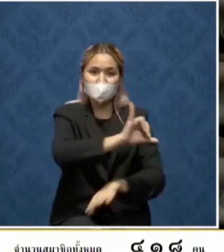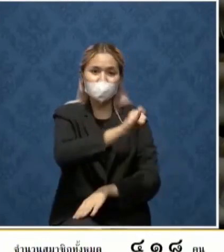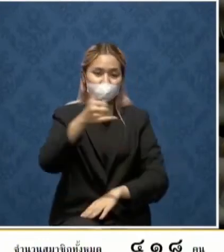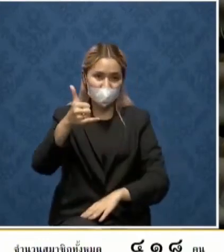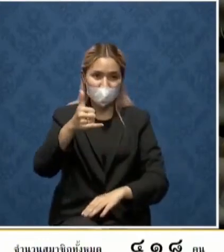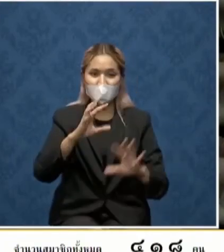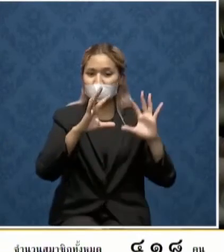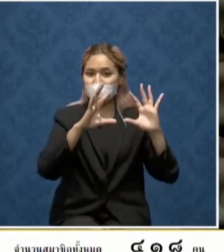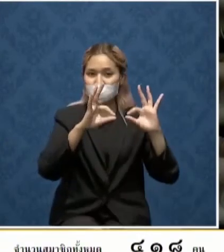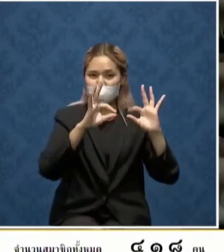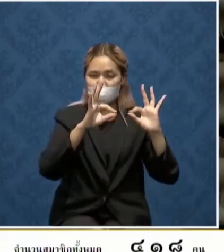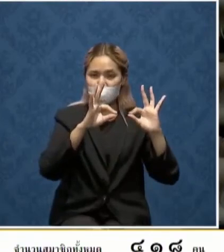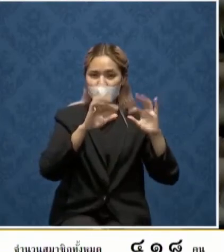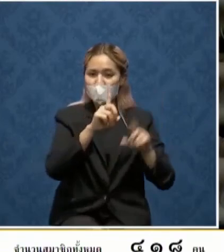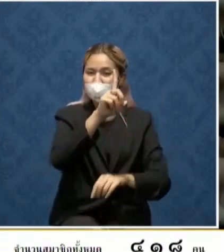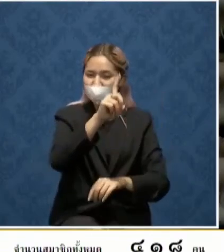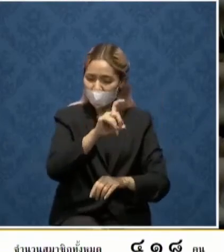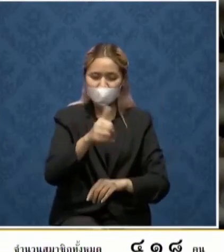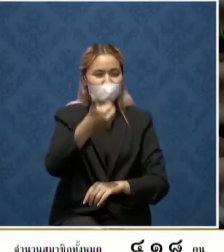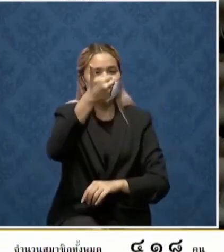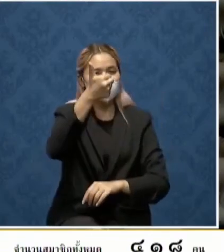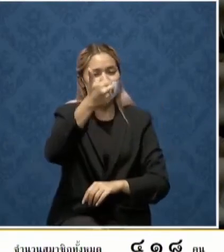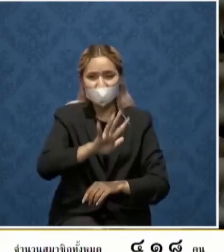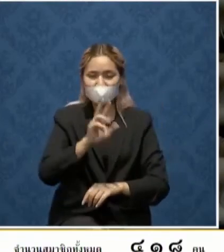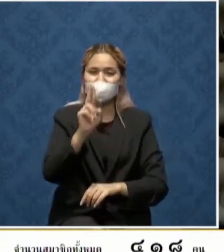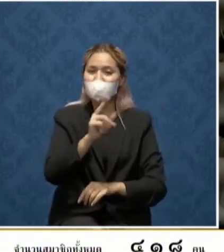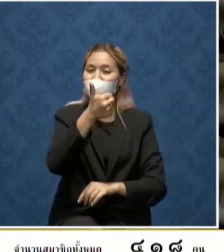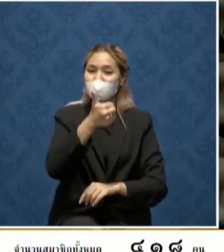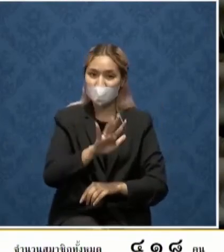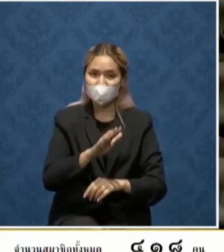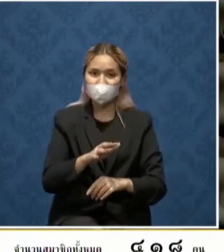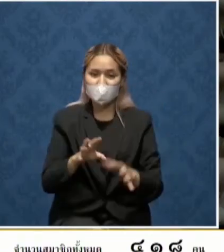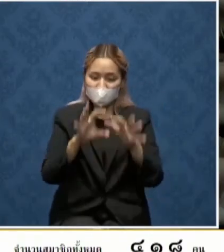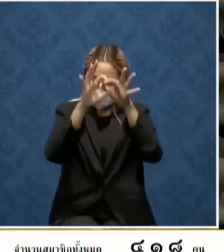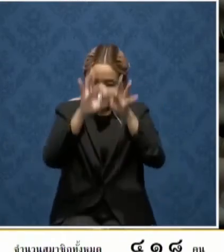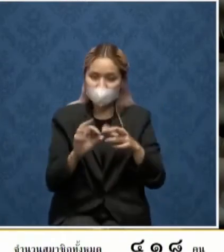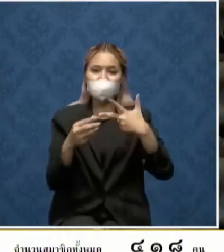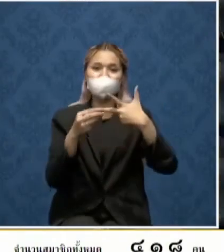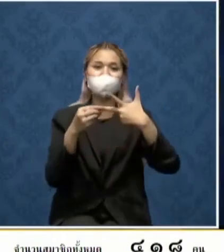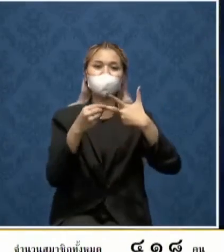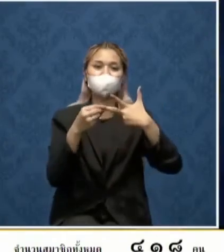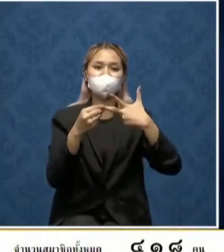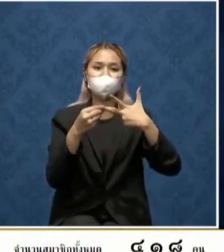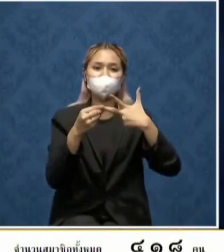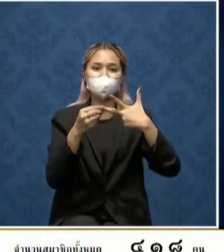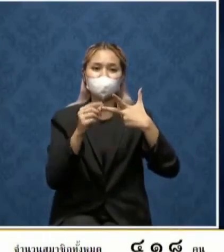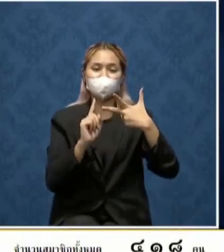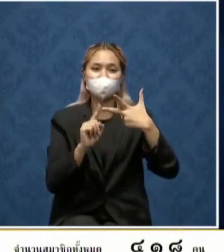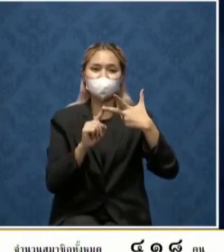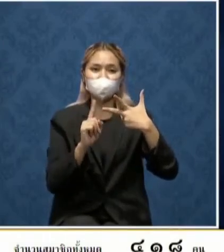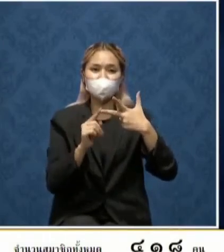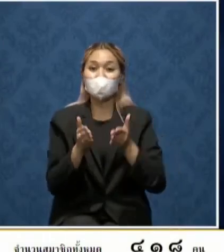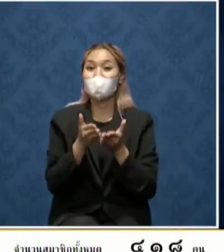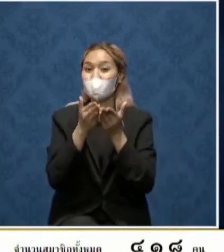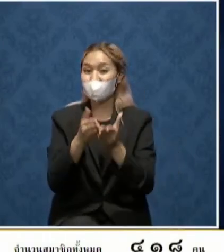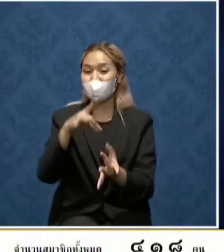ใช้งานไม่ได้เสื่อมสภาพนั้จนำมาสู่คามเปไปได้ที่ 3 ครั ท่านประทานว่าเหือหงสุขไยนนอยใน